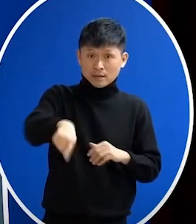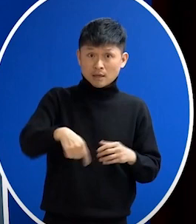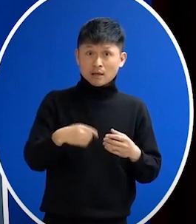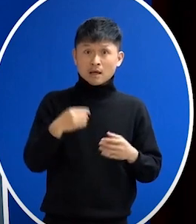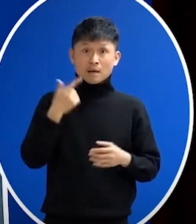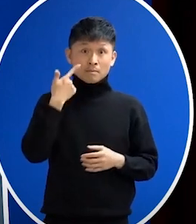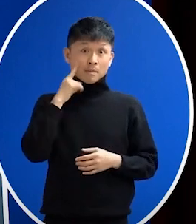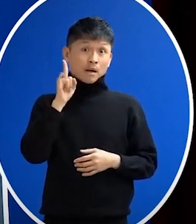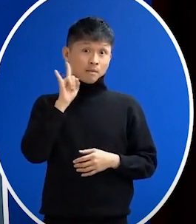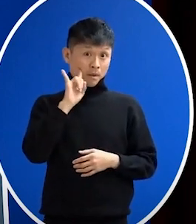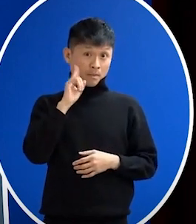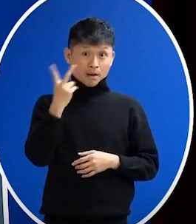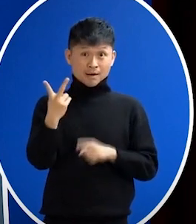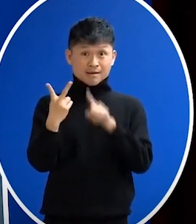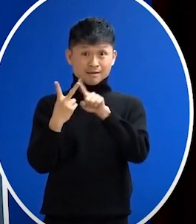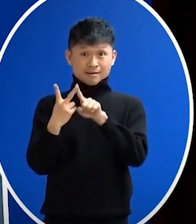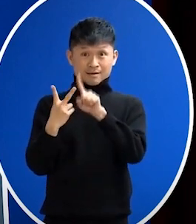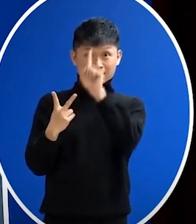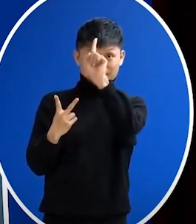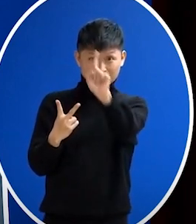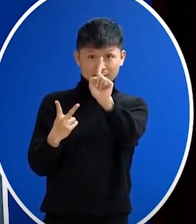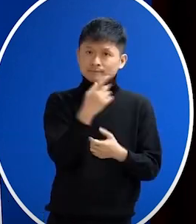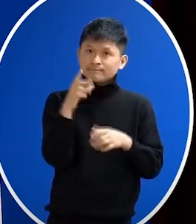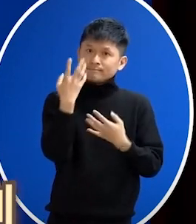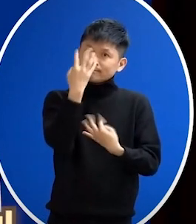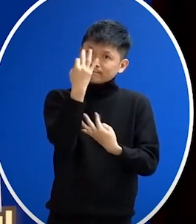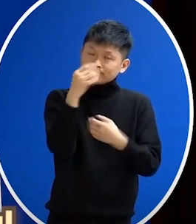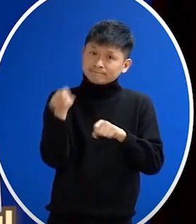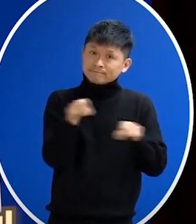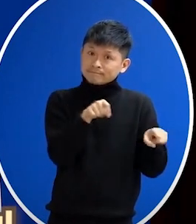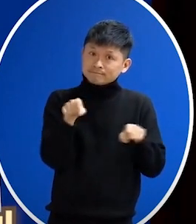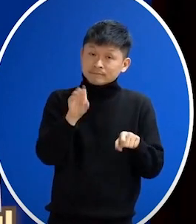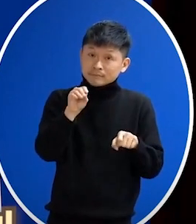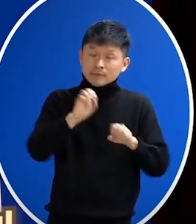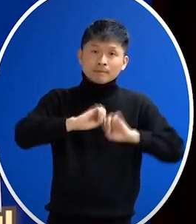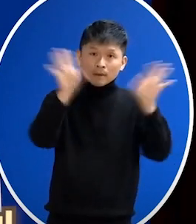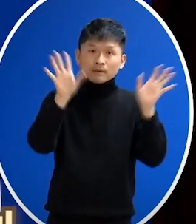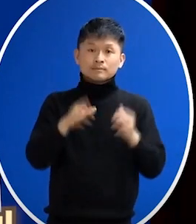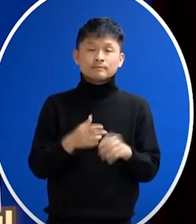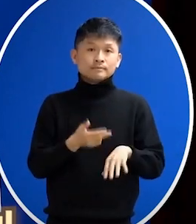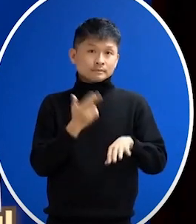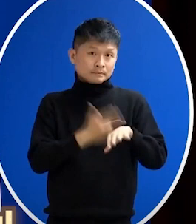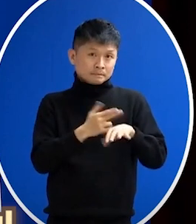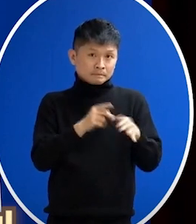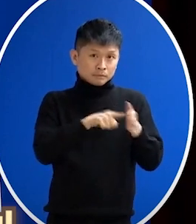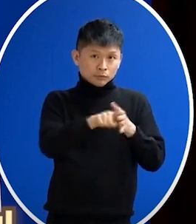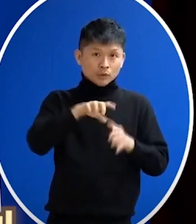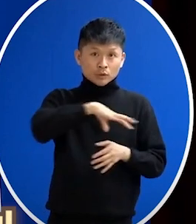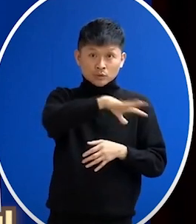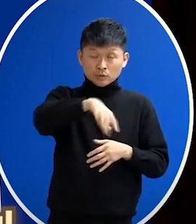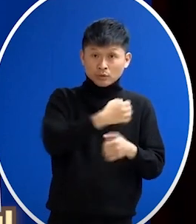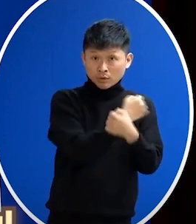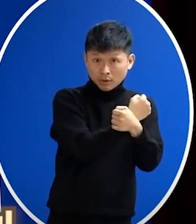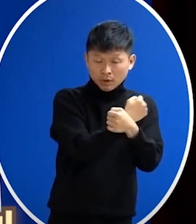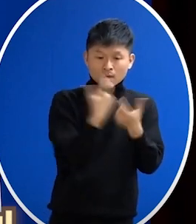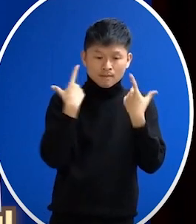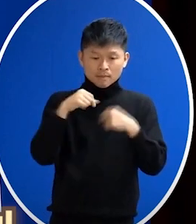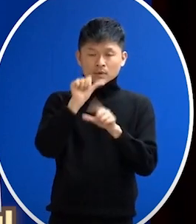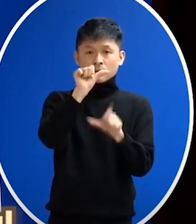当中一人可以来请防疫照顾假，技专的统测是原